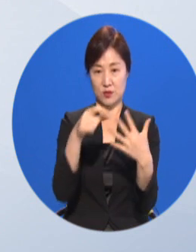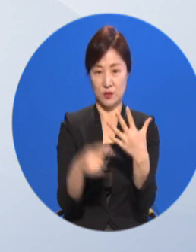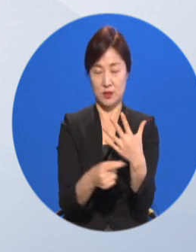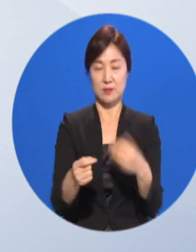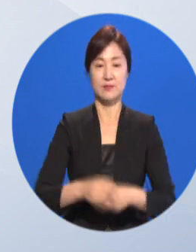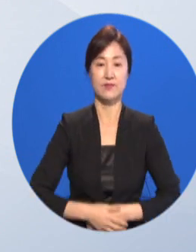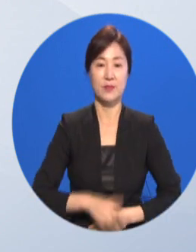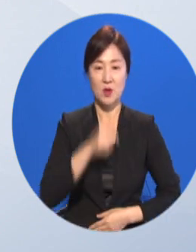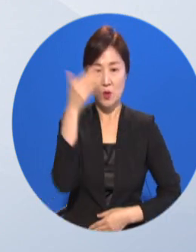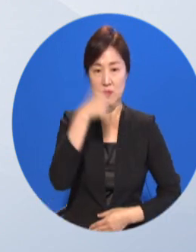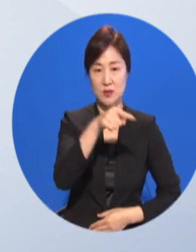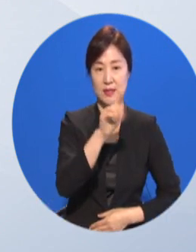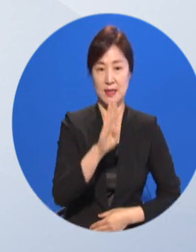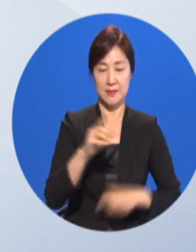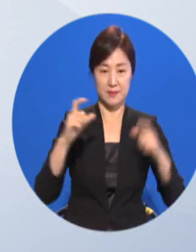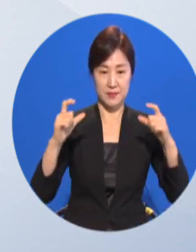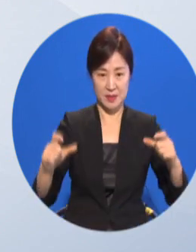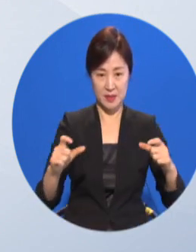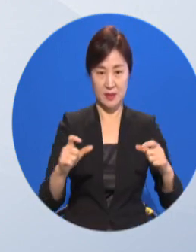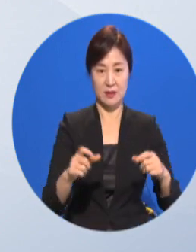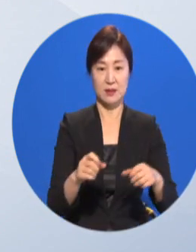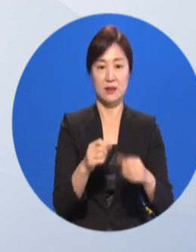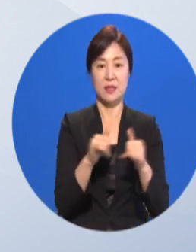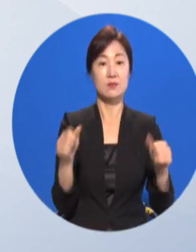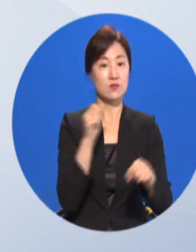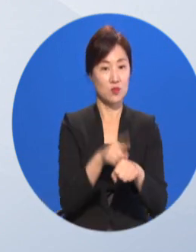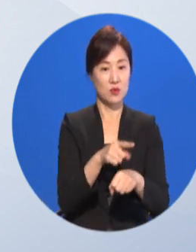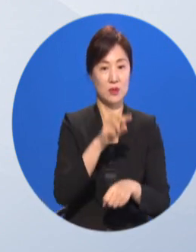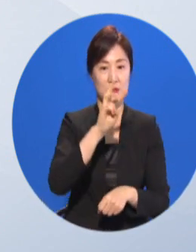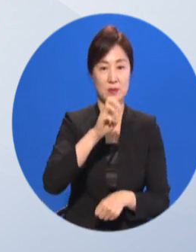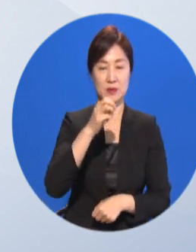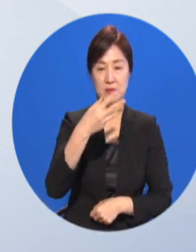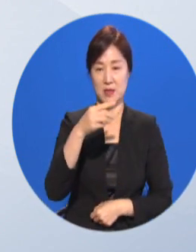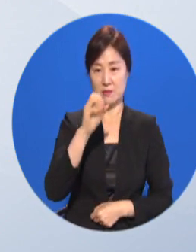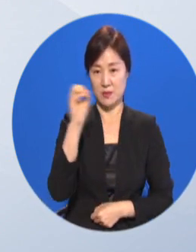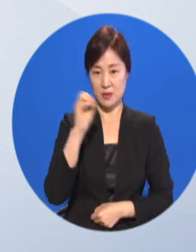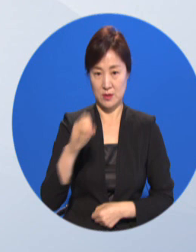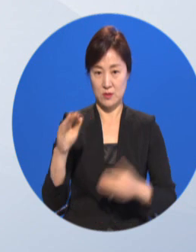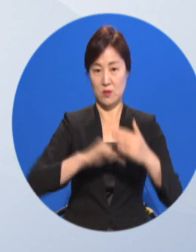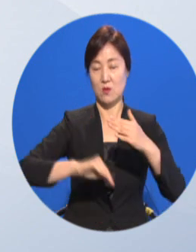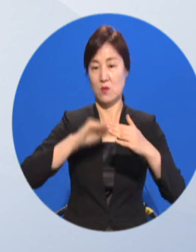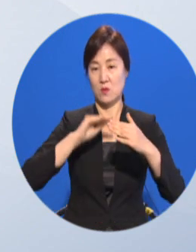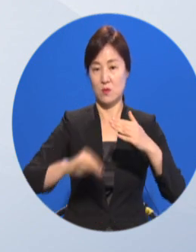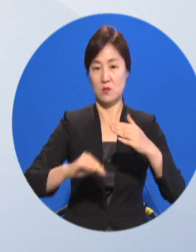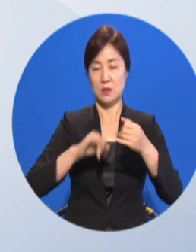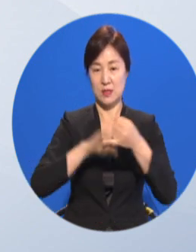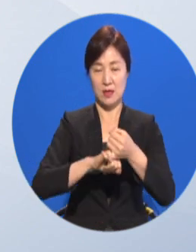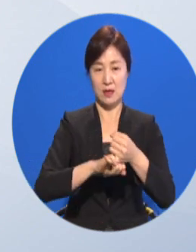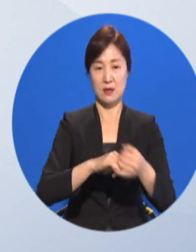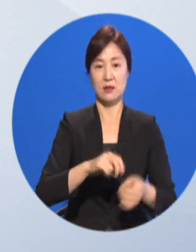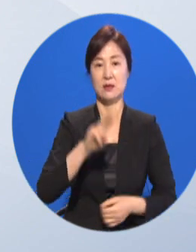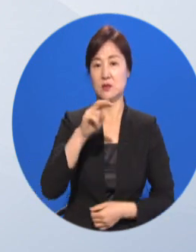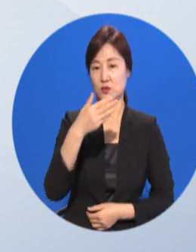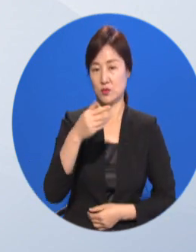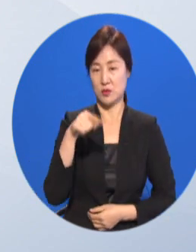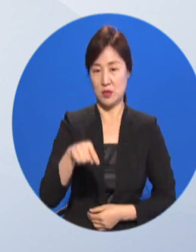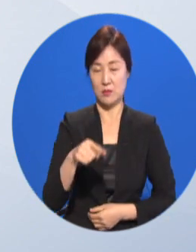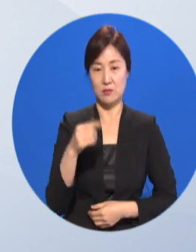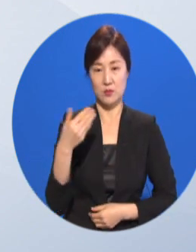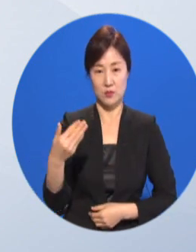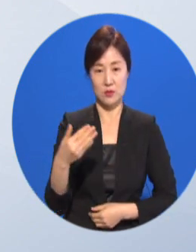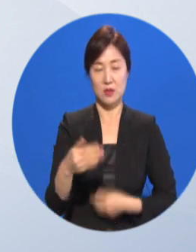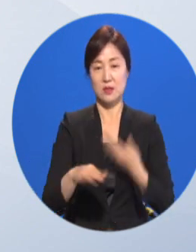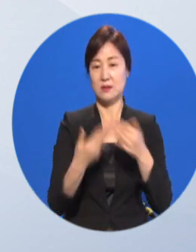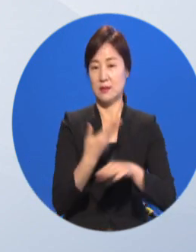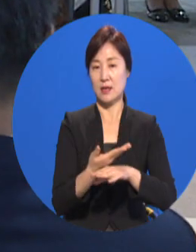여수시 갑 선거구 에서는 인물이 33.8% 공약이 29.3% 로 동부권 의 다른 선거구 와 다른